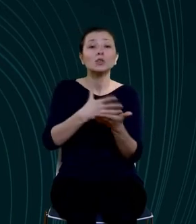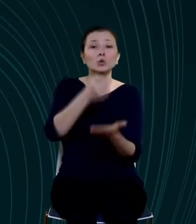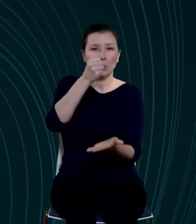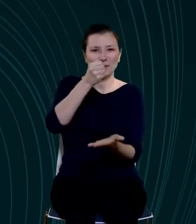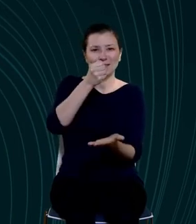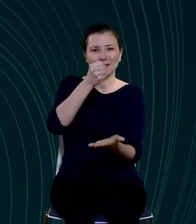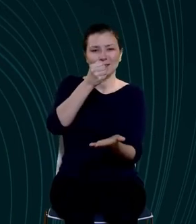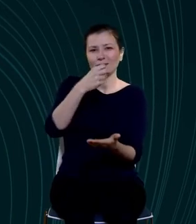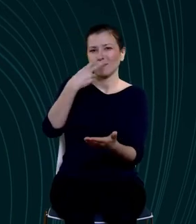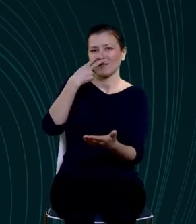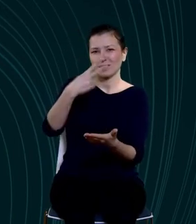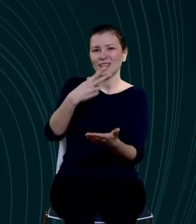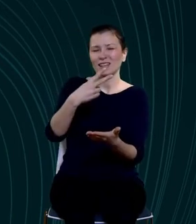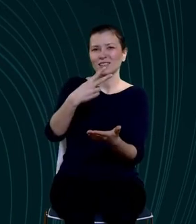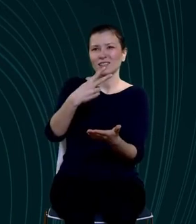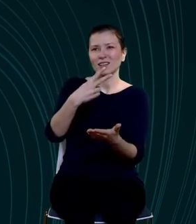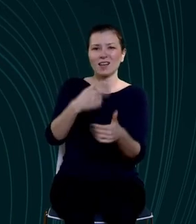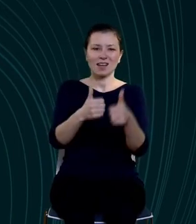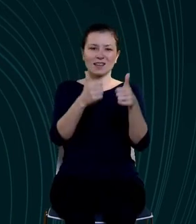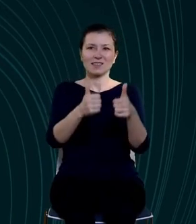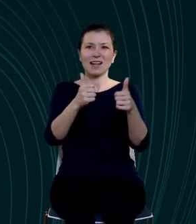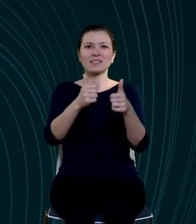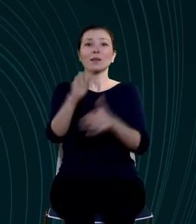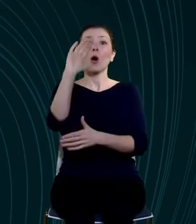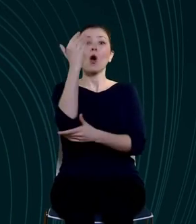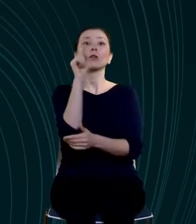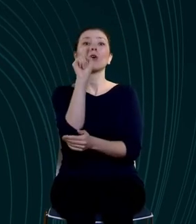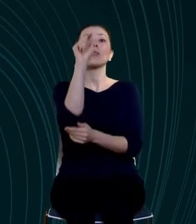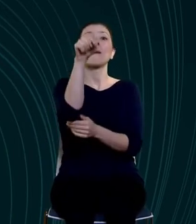Widzimy stację na tle okna,